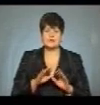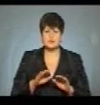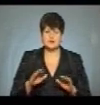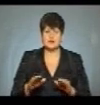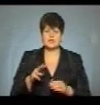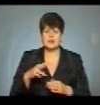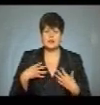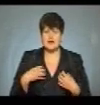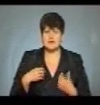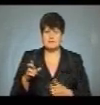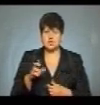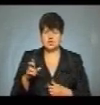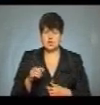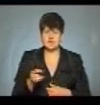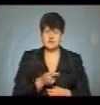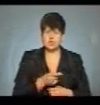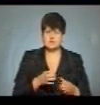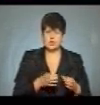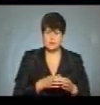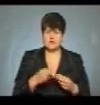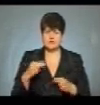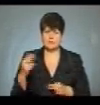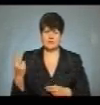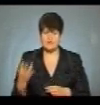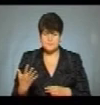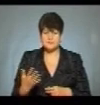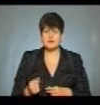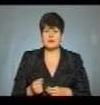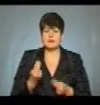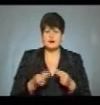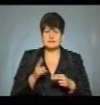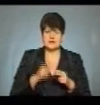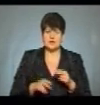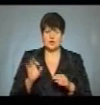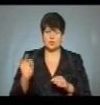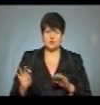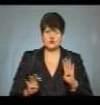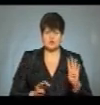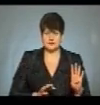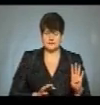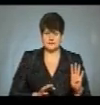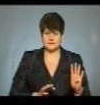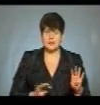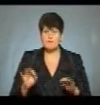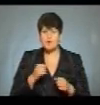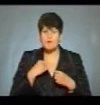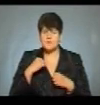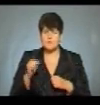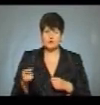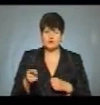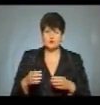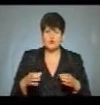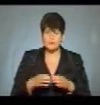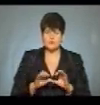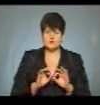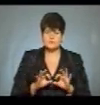команда «Леви» з Бережан та тернопільська команда «Чемпіон-2». Гра закінчилась з рахунком 0-4. Про перемогу тернопільської команди